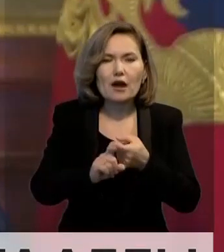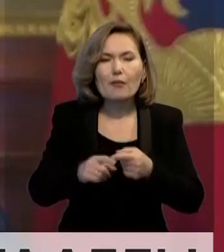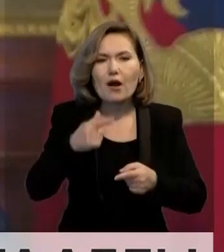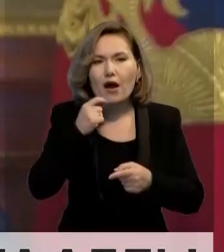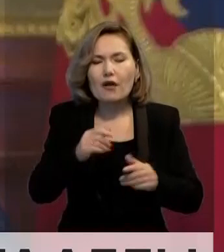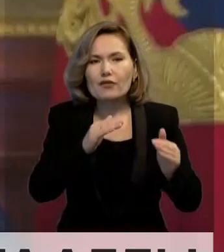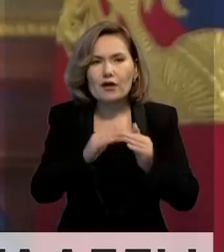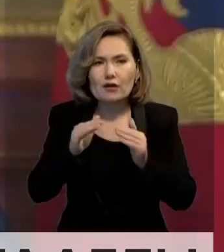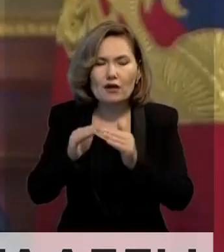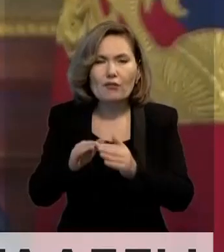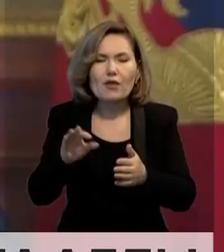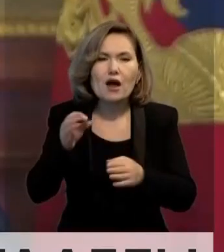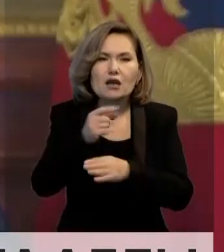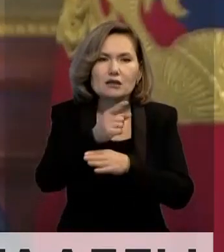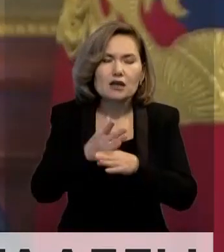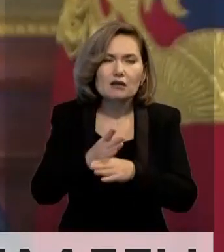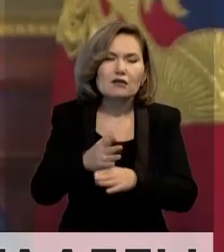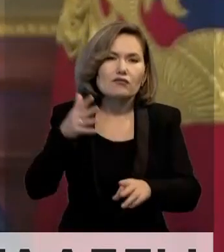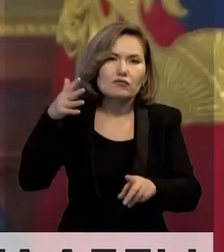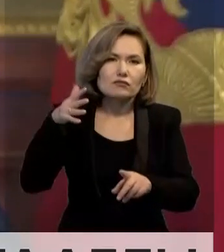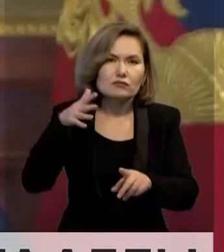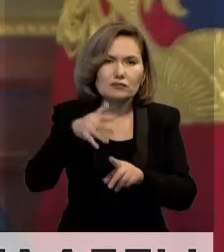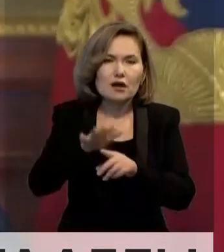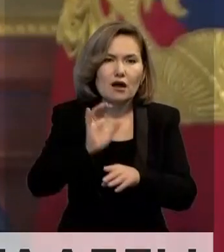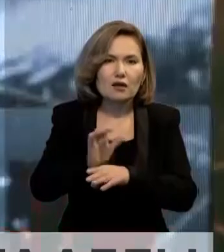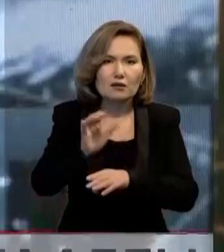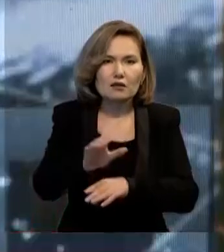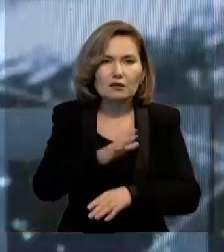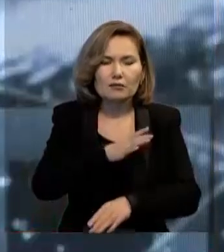әскери нысандарына дәлдігі жоғары ірі шабуылдар жасалды.